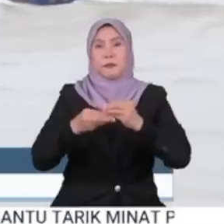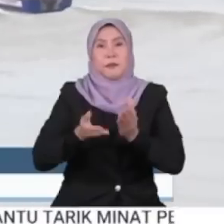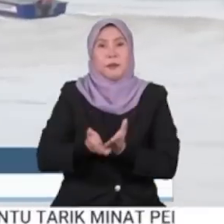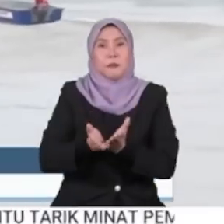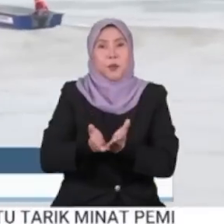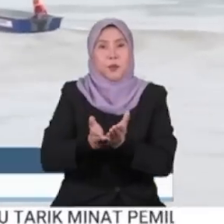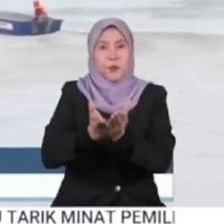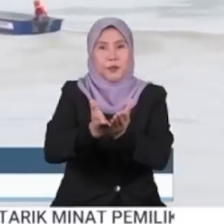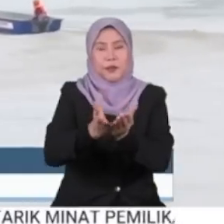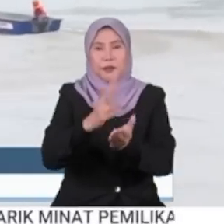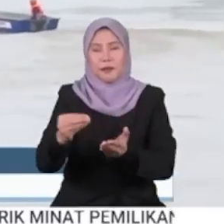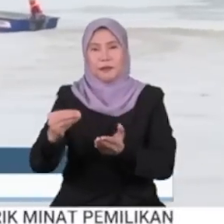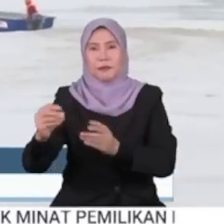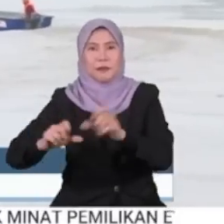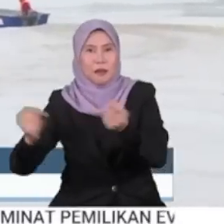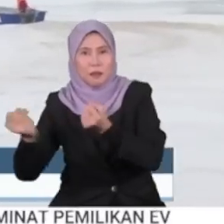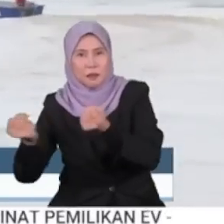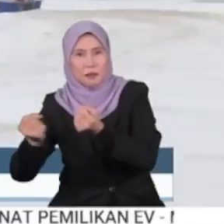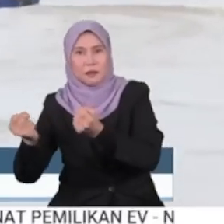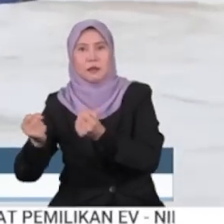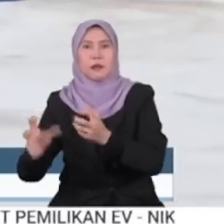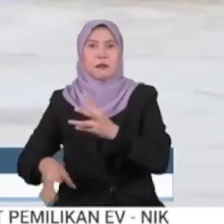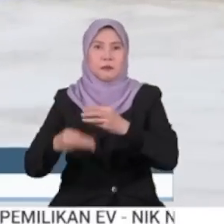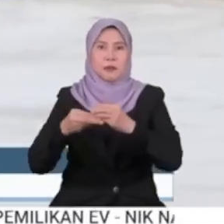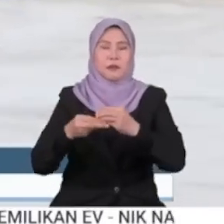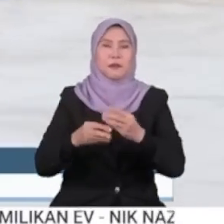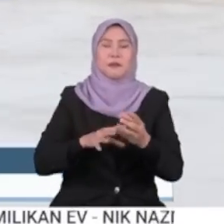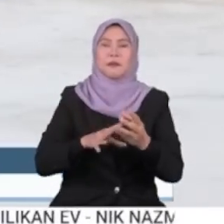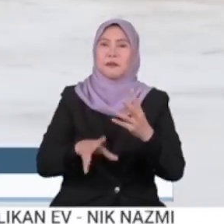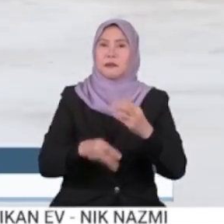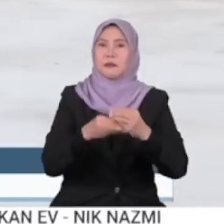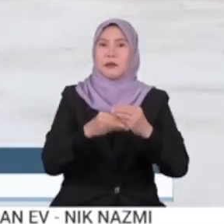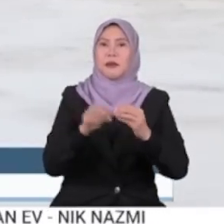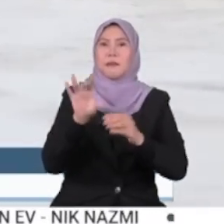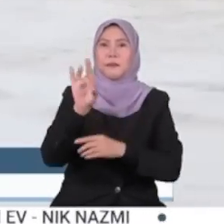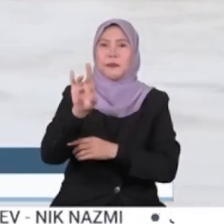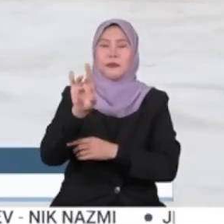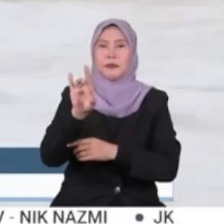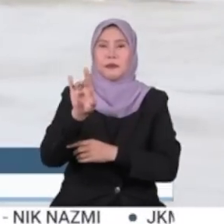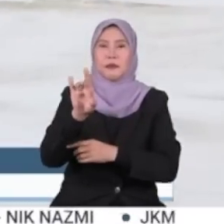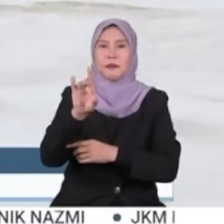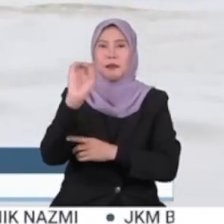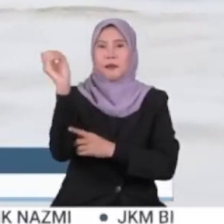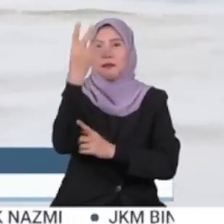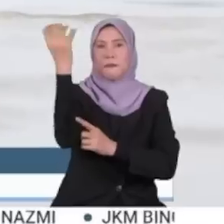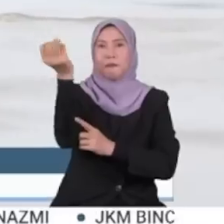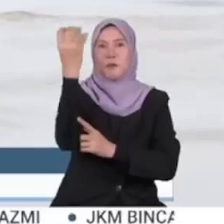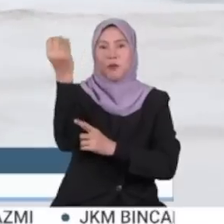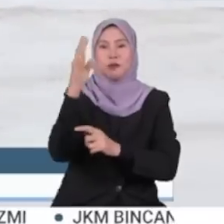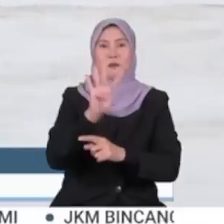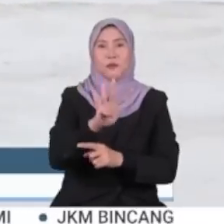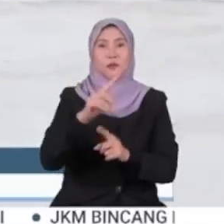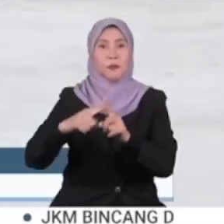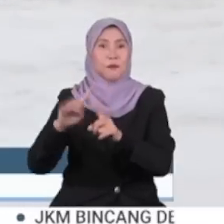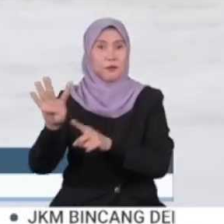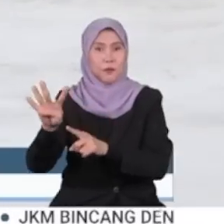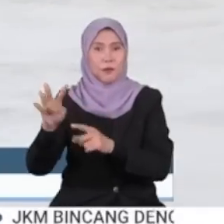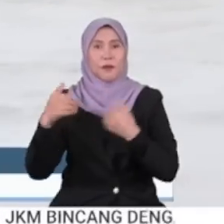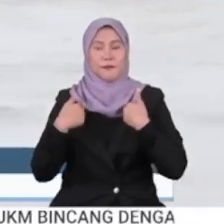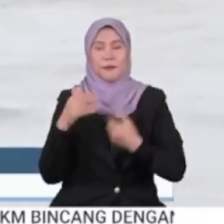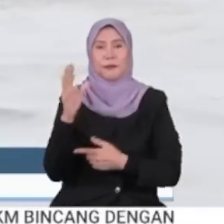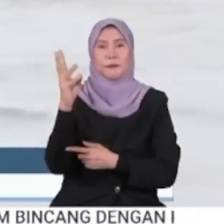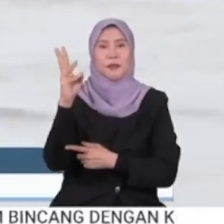dan juga beberapa kenderaan logistik kita hari itu, termasuk penambahan 8 ambulans per WFO yang menjadikan kita ada